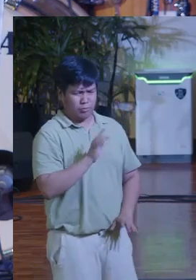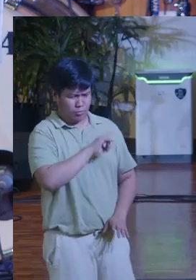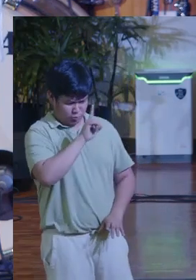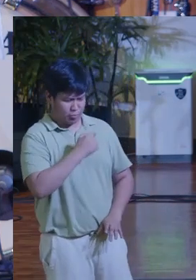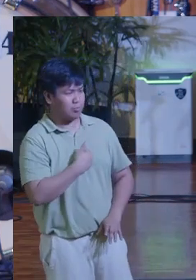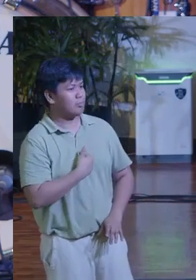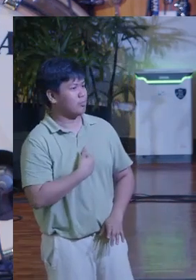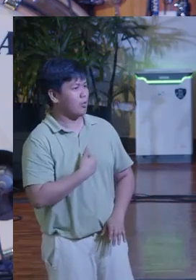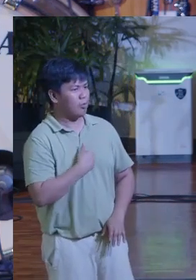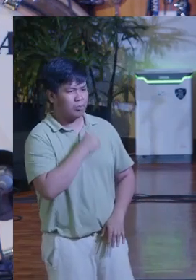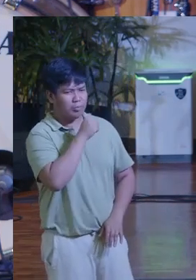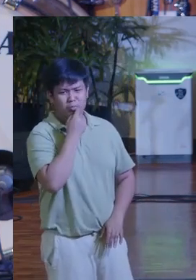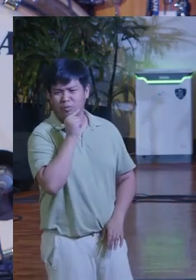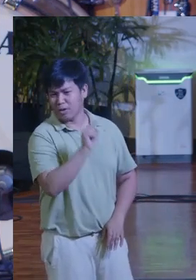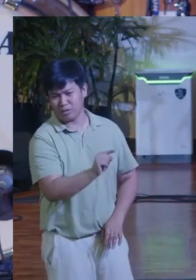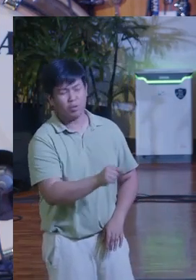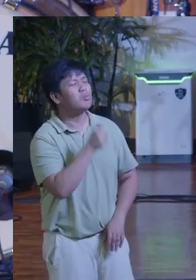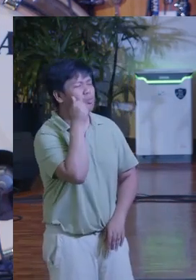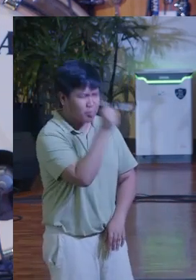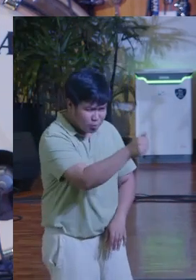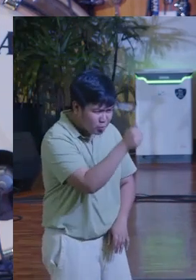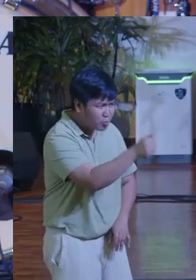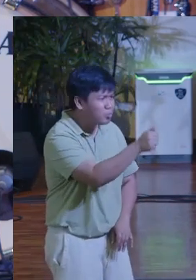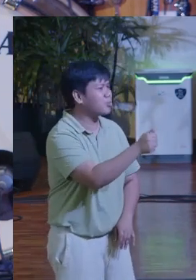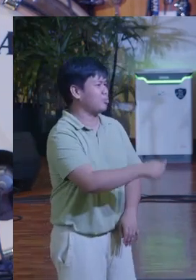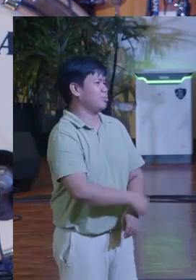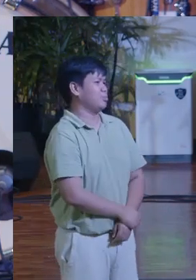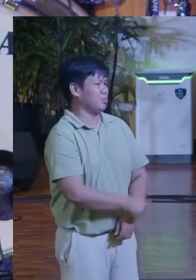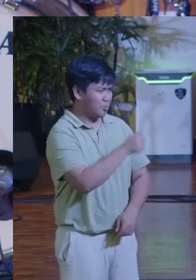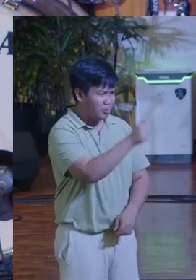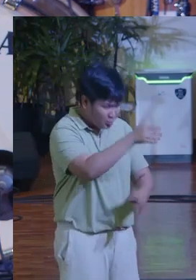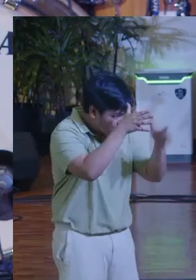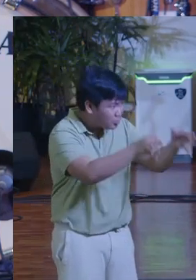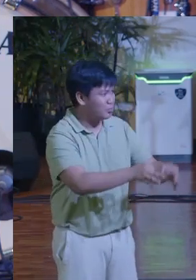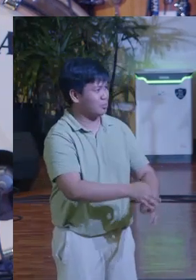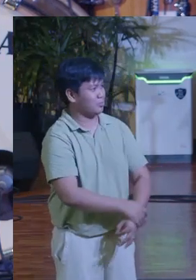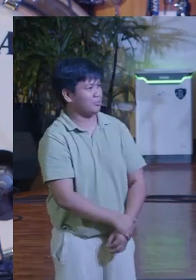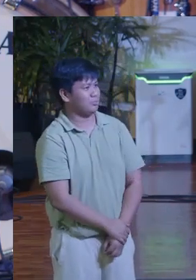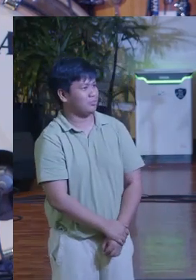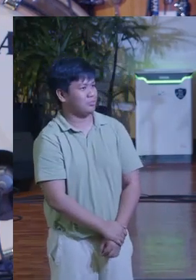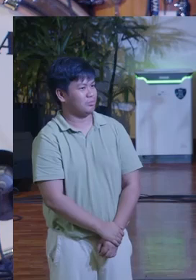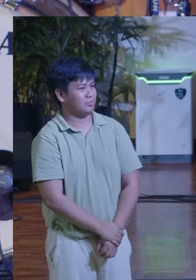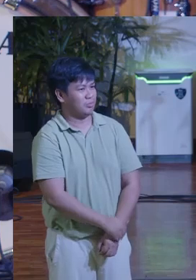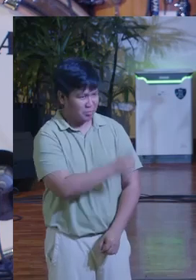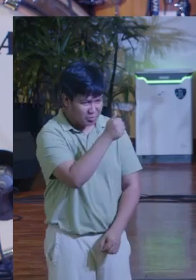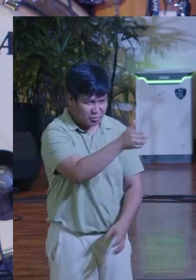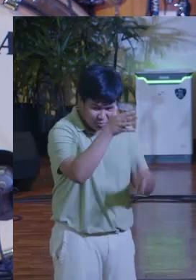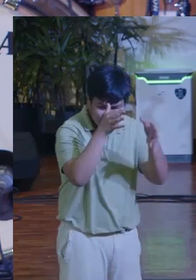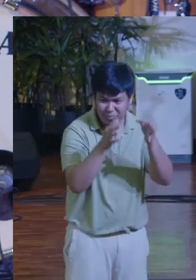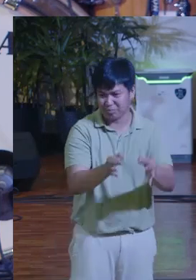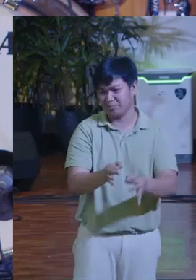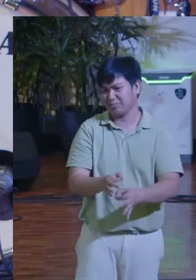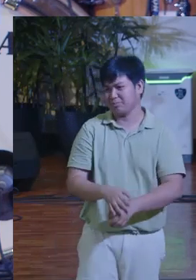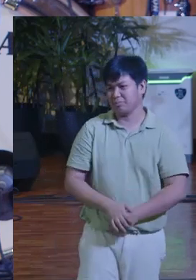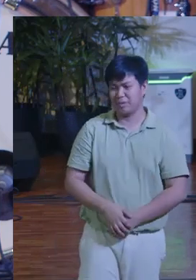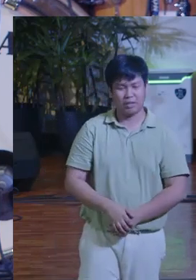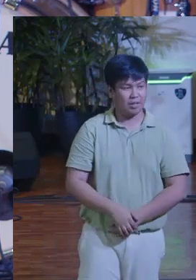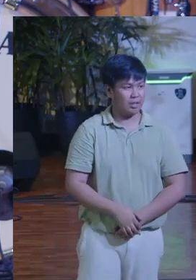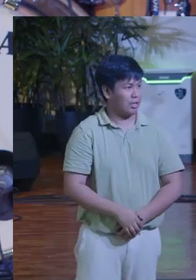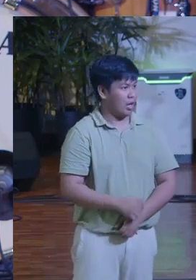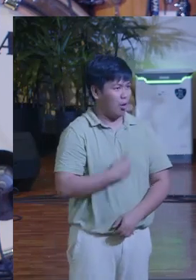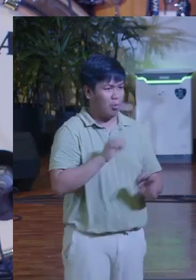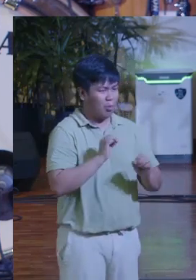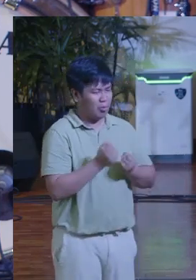Hindi ko kayo sasagutin. Kahit sa text. No? Huwag niyo akong tanungin. Hindi